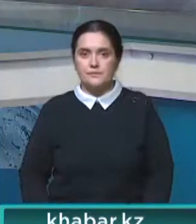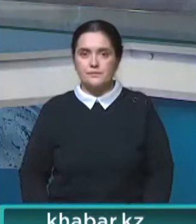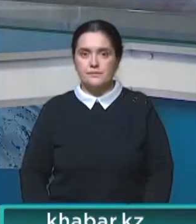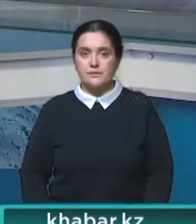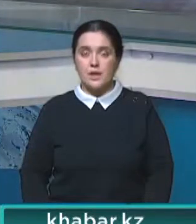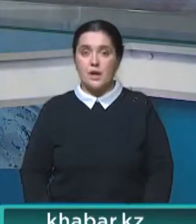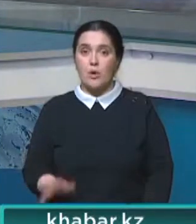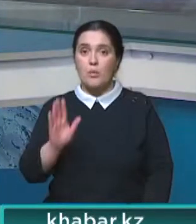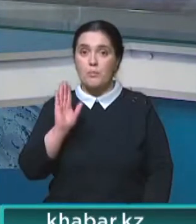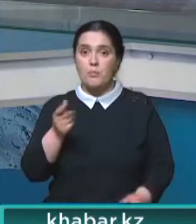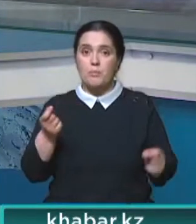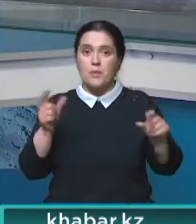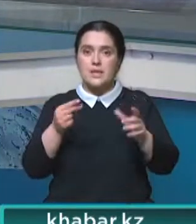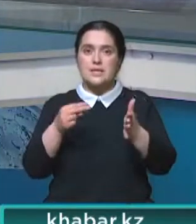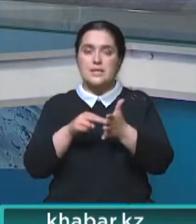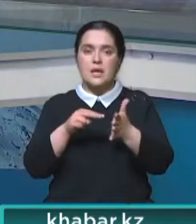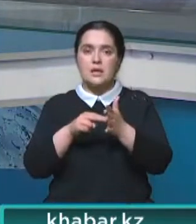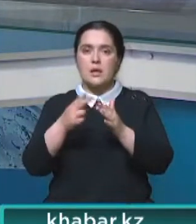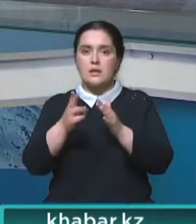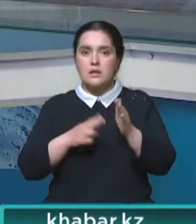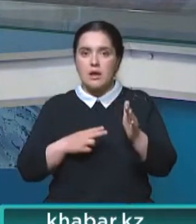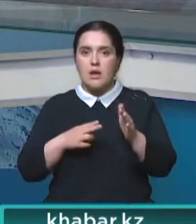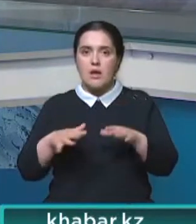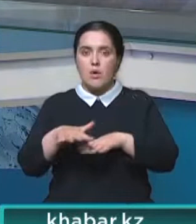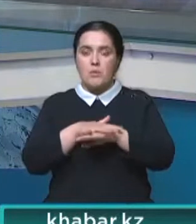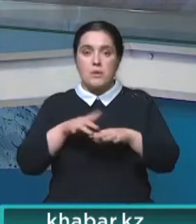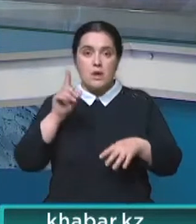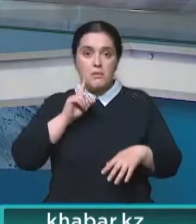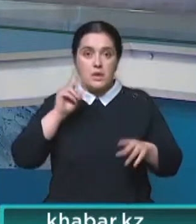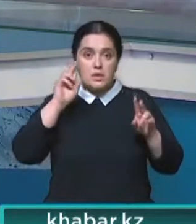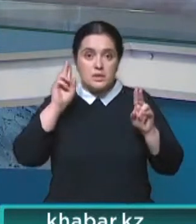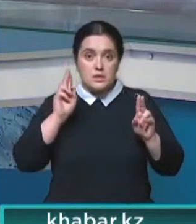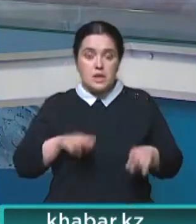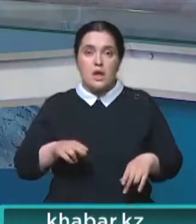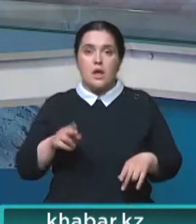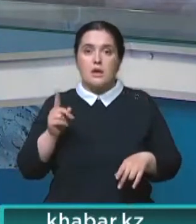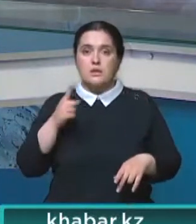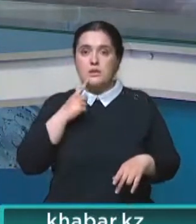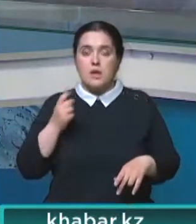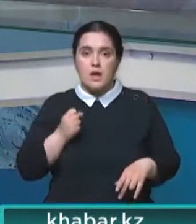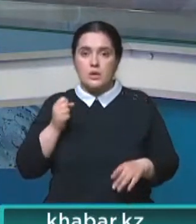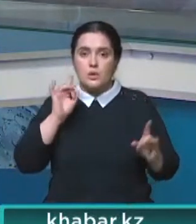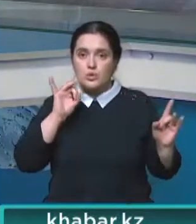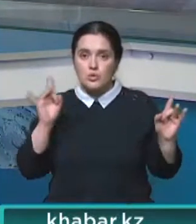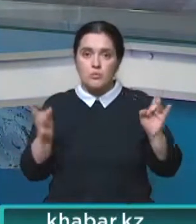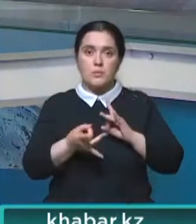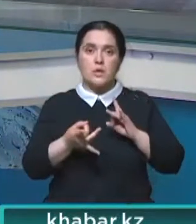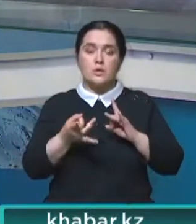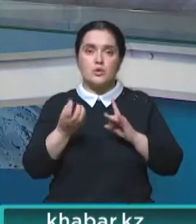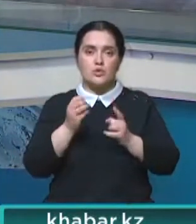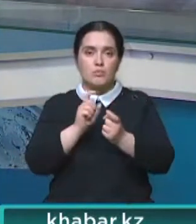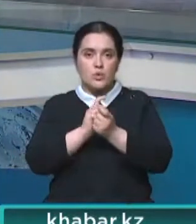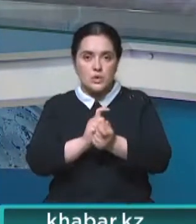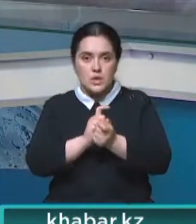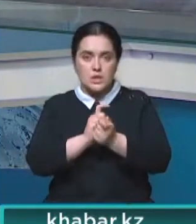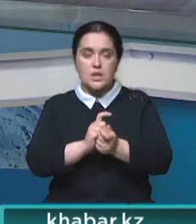Ну вот, спровоцирует ли предстоящее повышение цен акцизных товаров ажиотаж в обществе, пока непонятно. Но вот с последствиями сахарной шумихи в республике власти